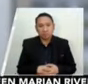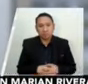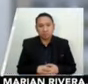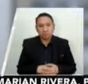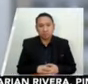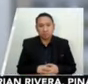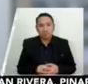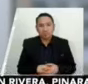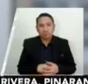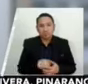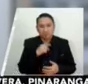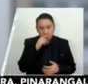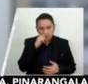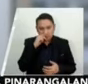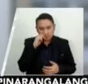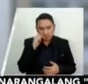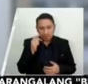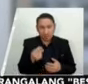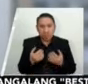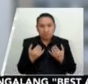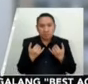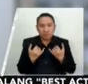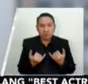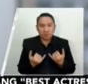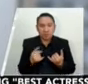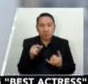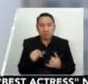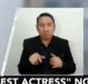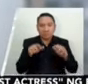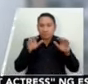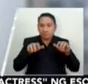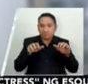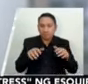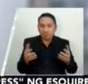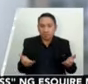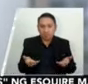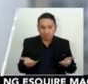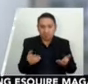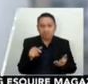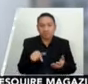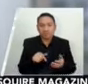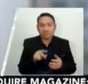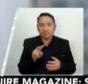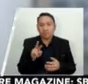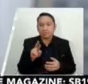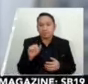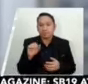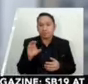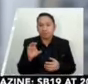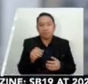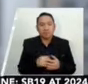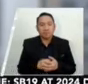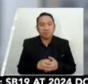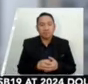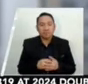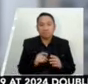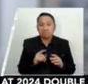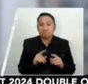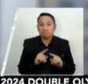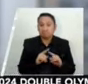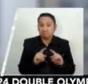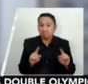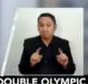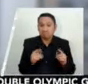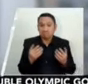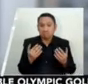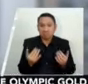Emil, sa kasalukuyan ay umuulan dito sa bahagi ng Verac Catanduanes, samantala ang yung pahirapan pa